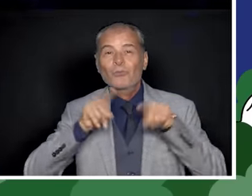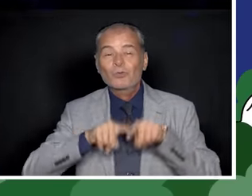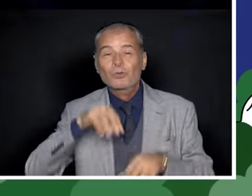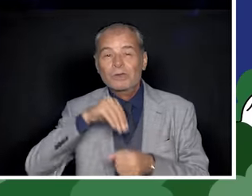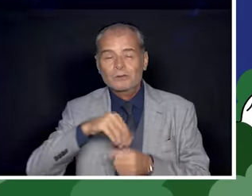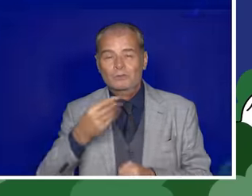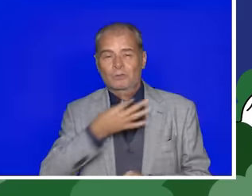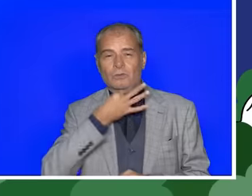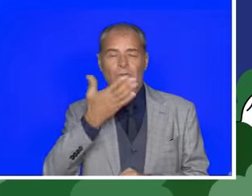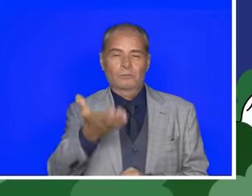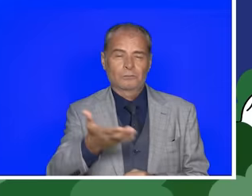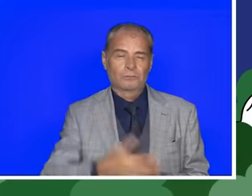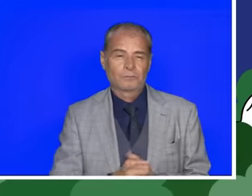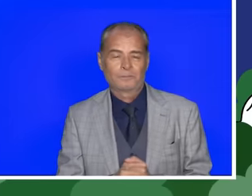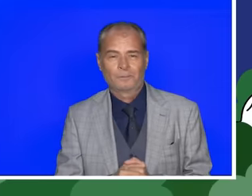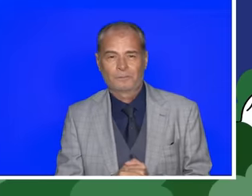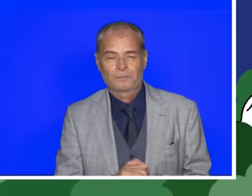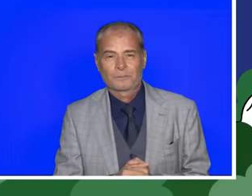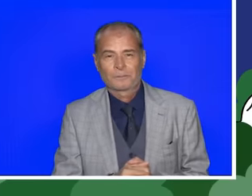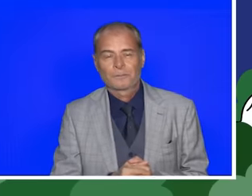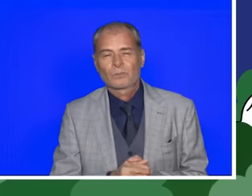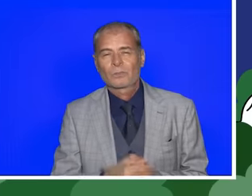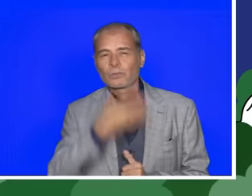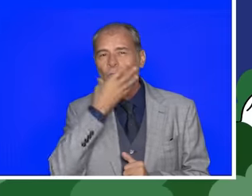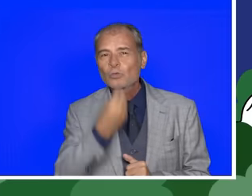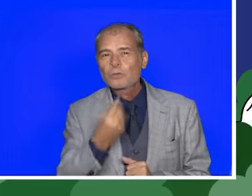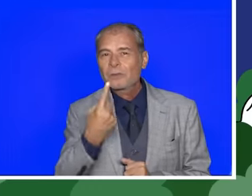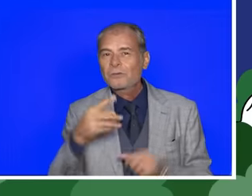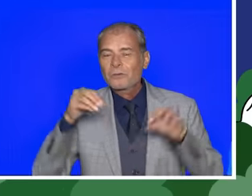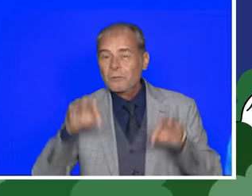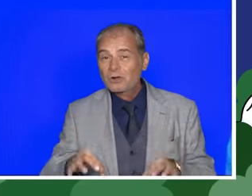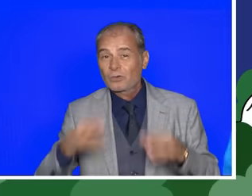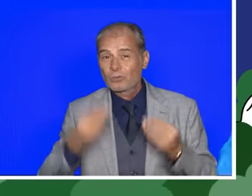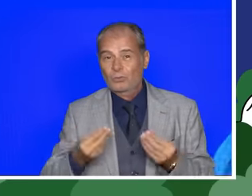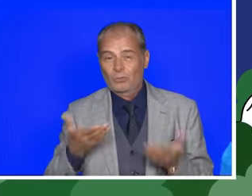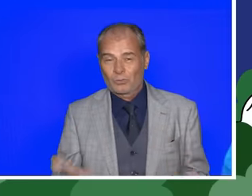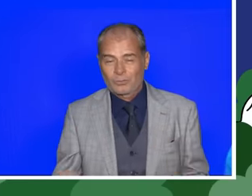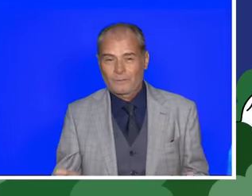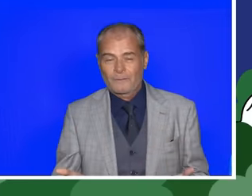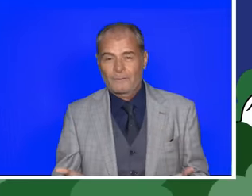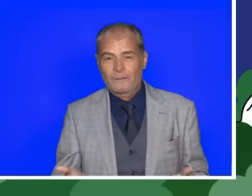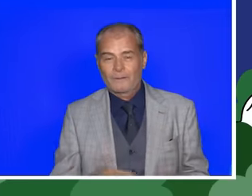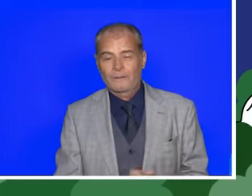ediyorum Evet güzel bir başlangıç yaptık ama